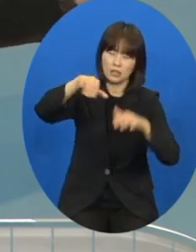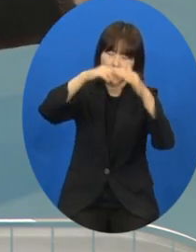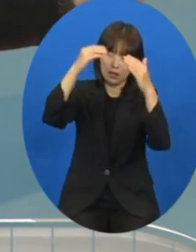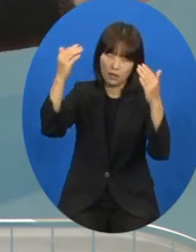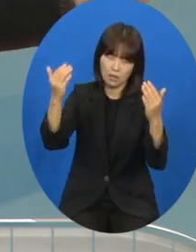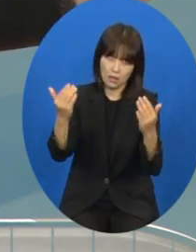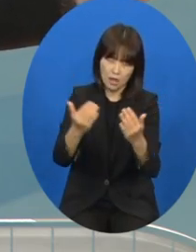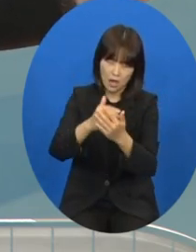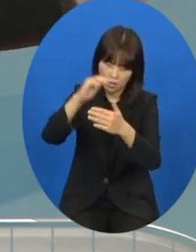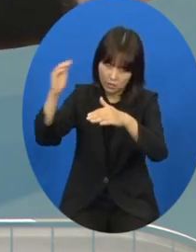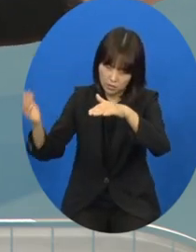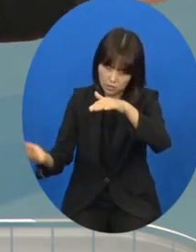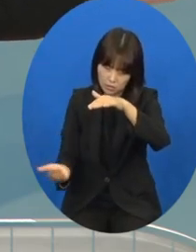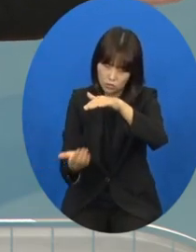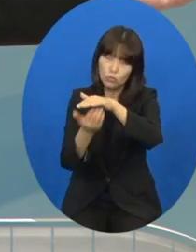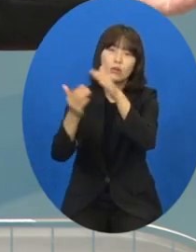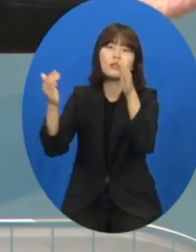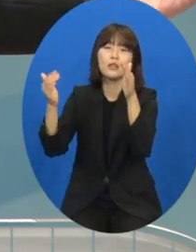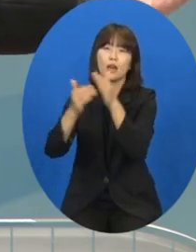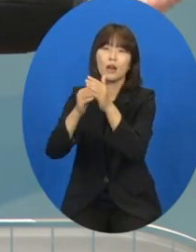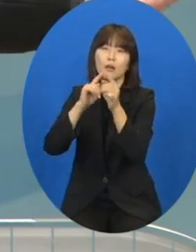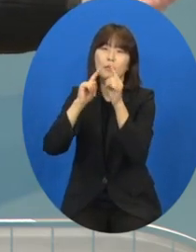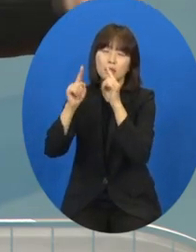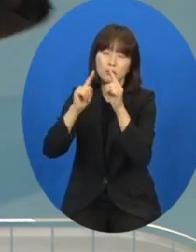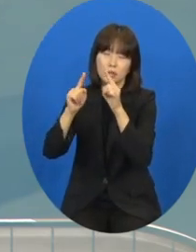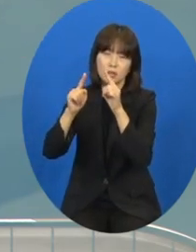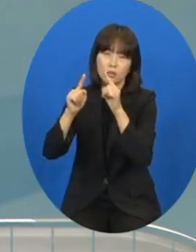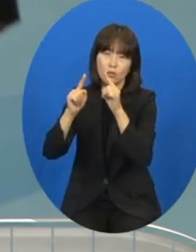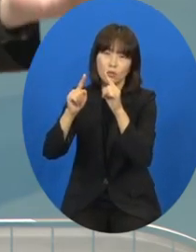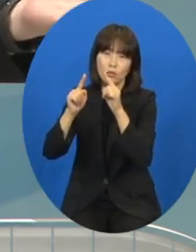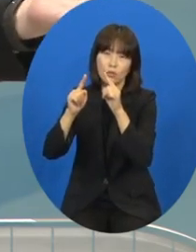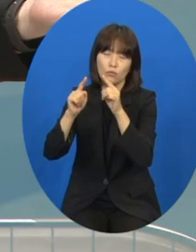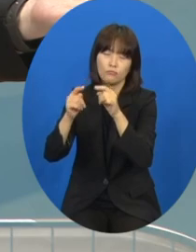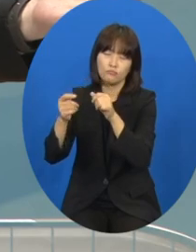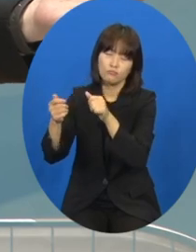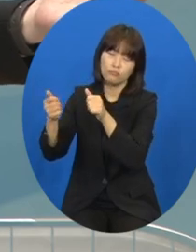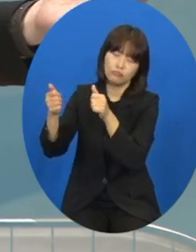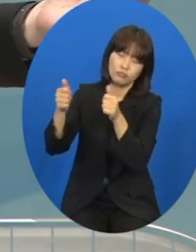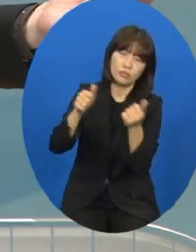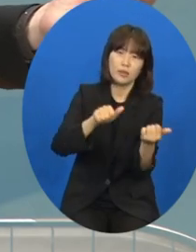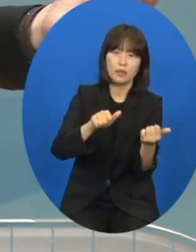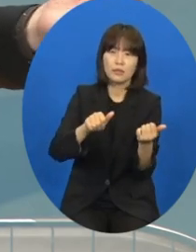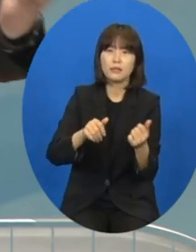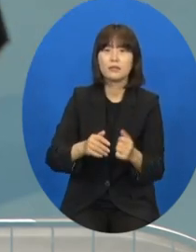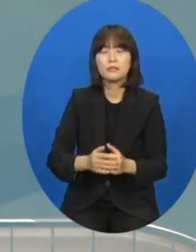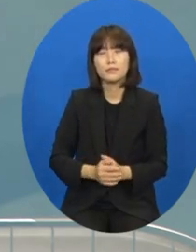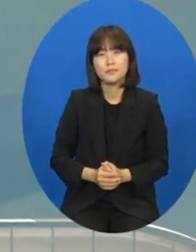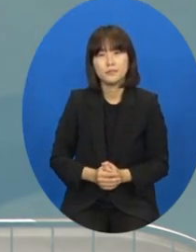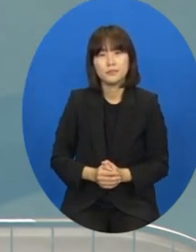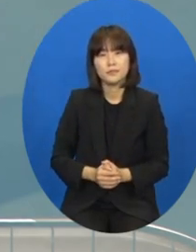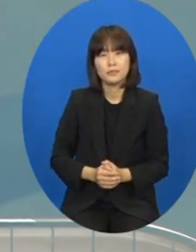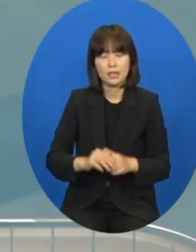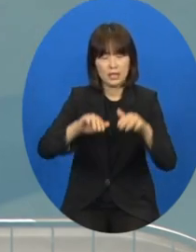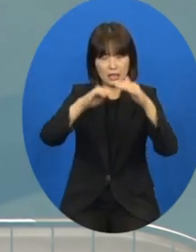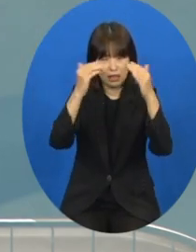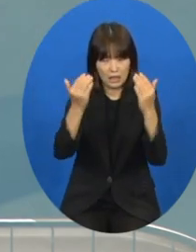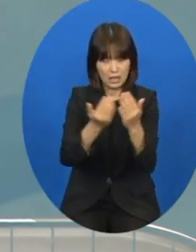이루었다 그렇게 말씀하시고 그리고 세상 떠나셨어요. 다